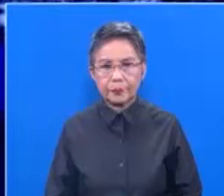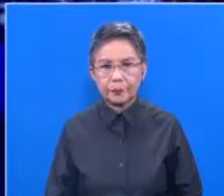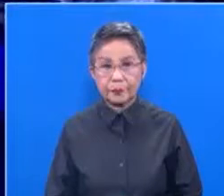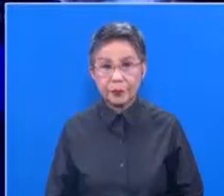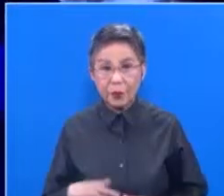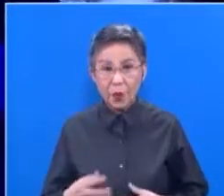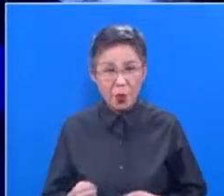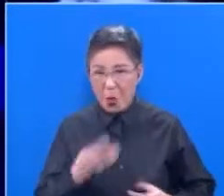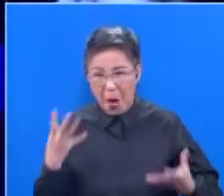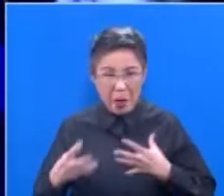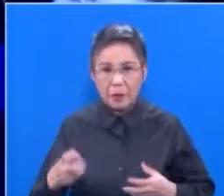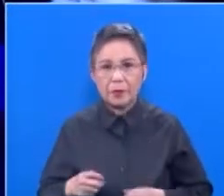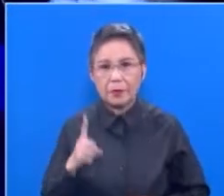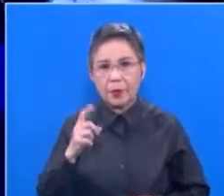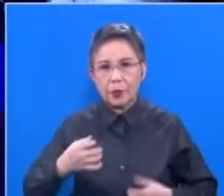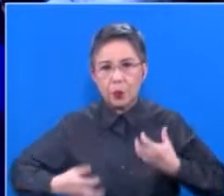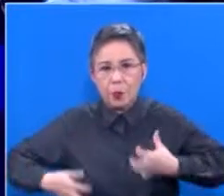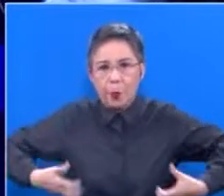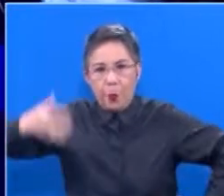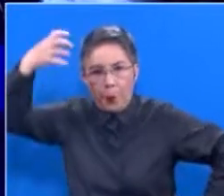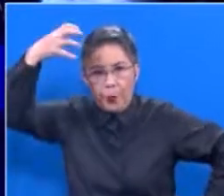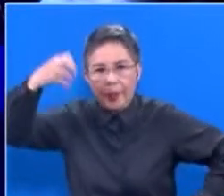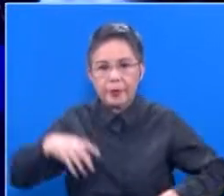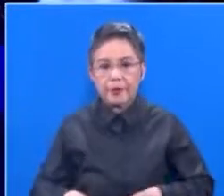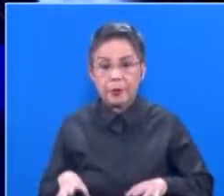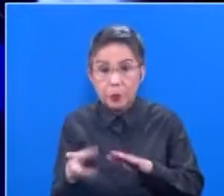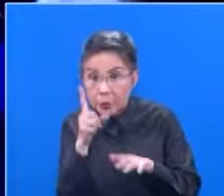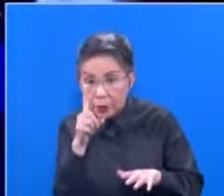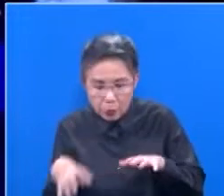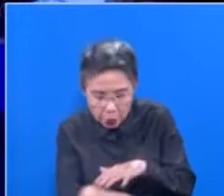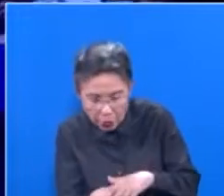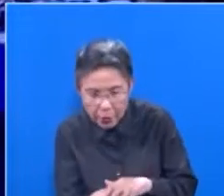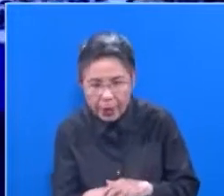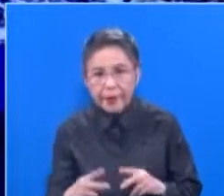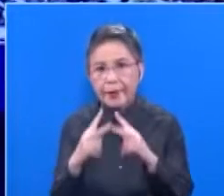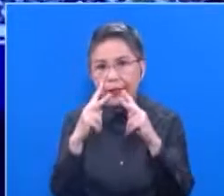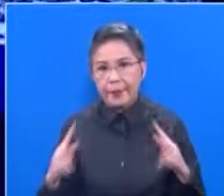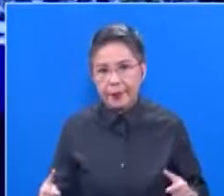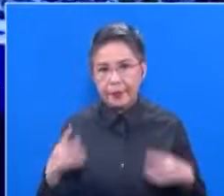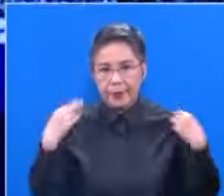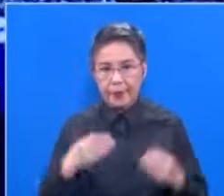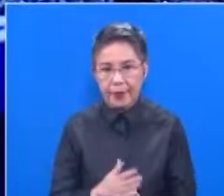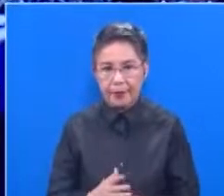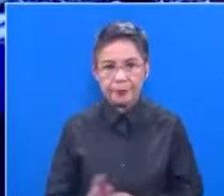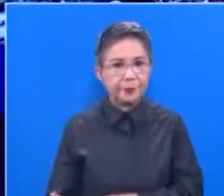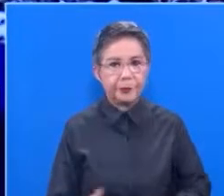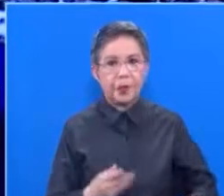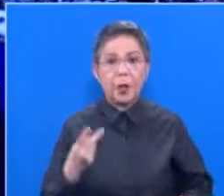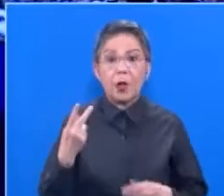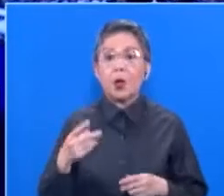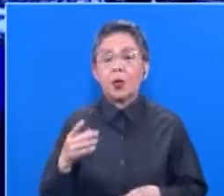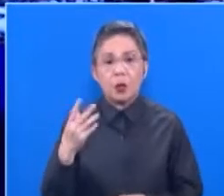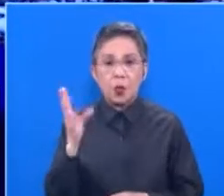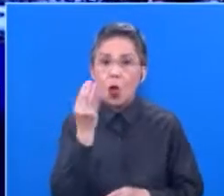Kerap mengamuk dan mengganggu warga, seekor monyet ditangkap ketika bersembunyi di rumah warga di Klaten, Jawa Tengah. Sementara di Lombok Tengah, sejumlah anjing liar